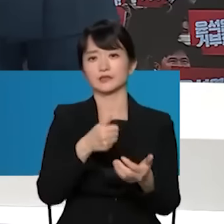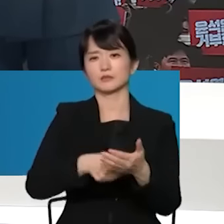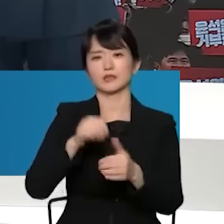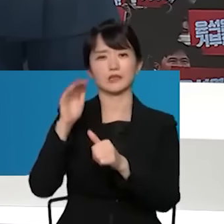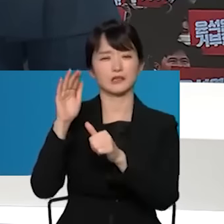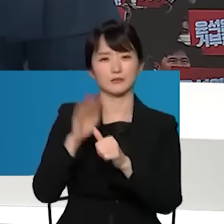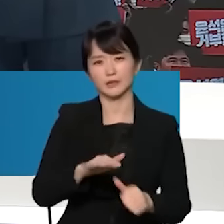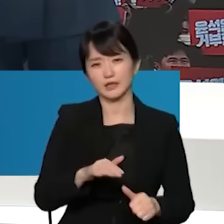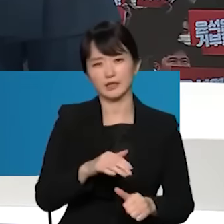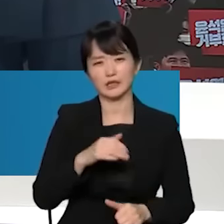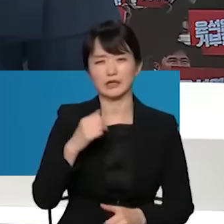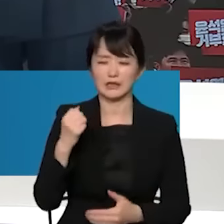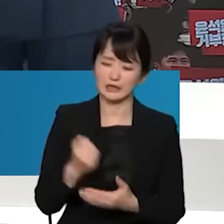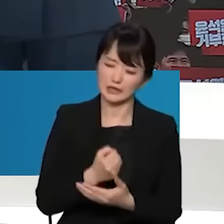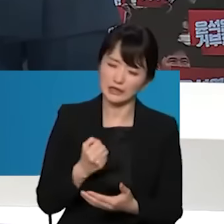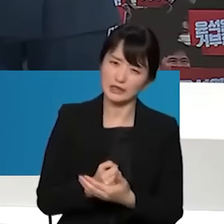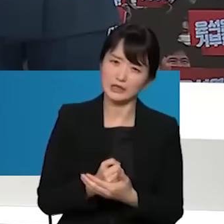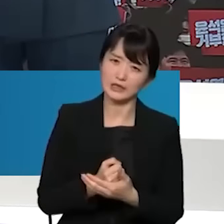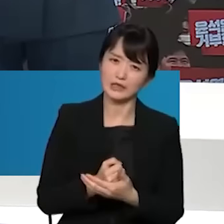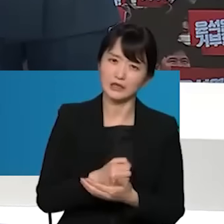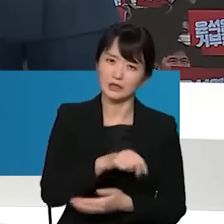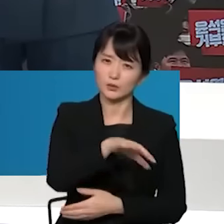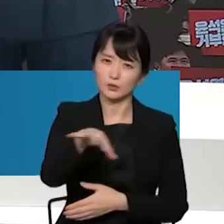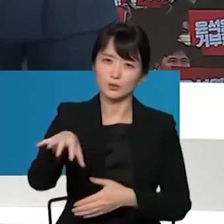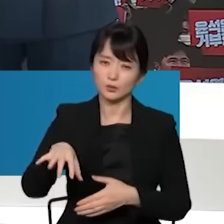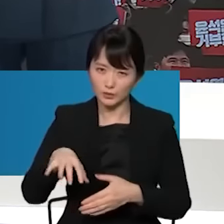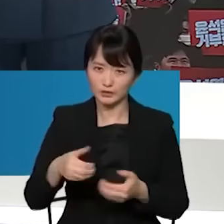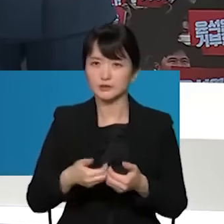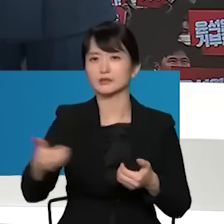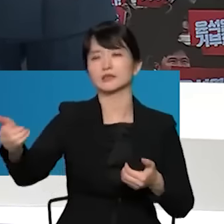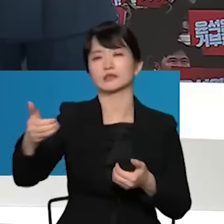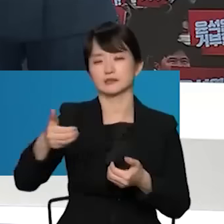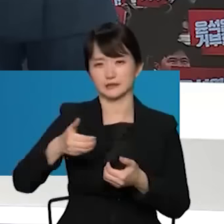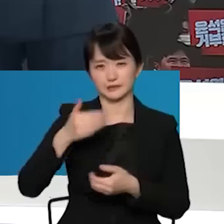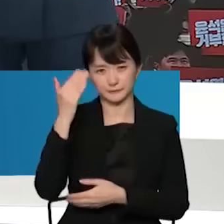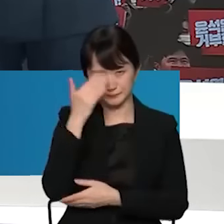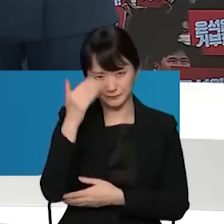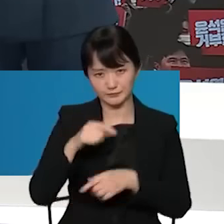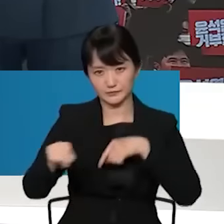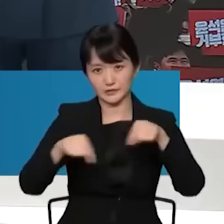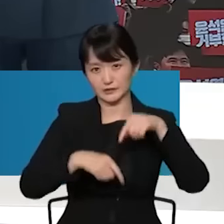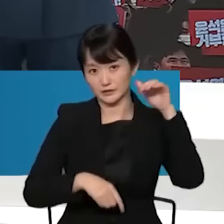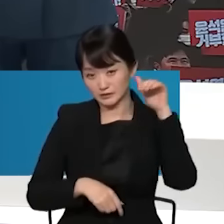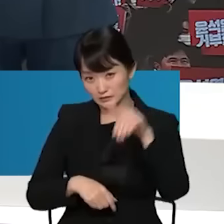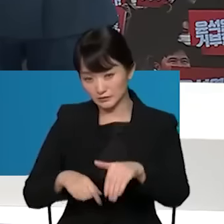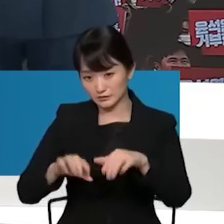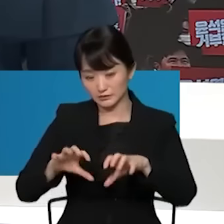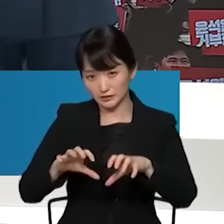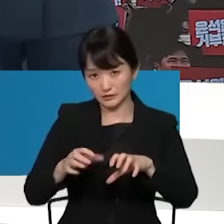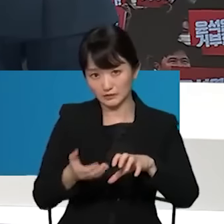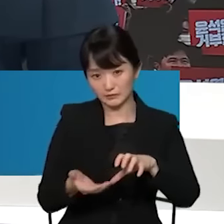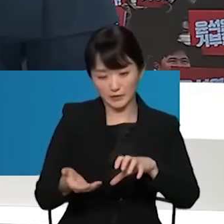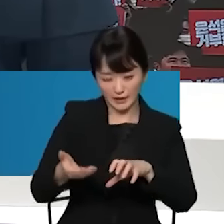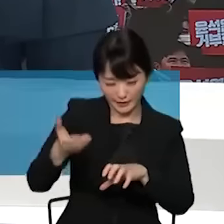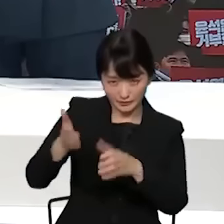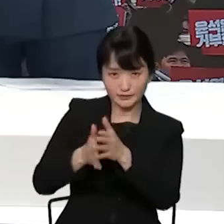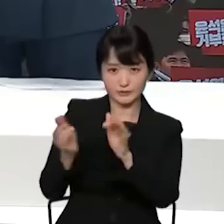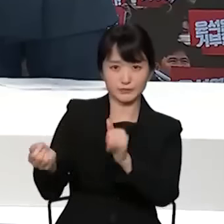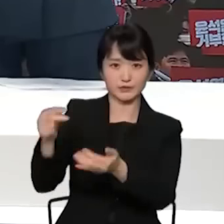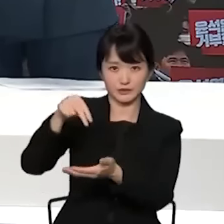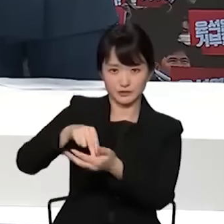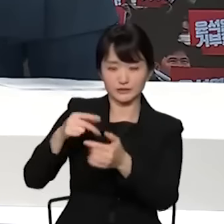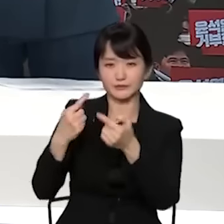무산되며 탄식했지만 떠난 자리는 깨끗했습니다. 정치가 추락시킨 국격을 시민들이 일으켜